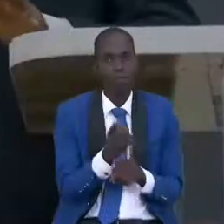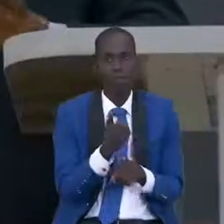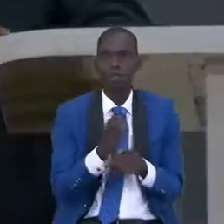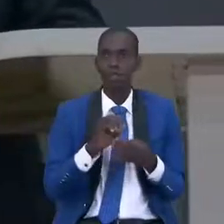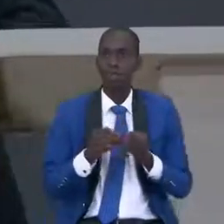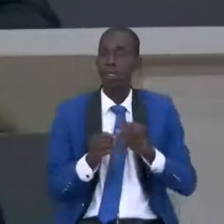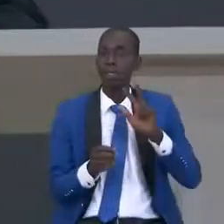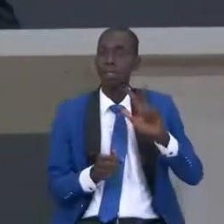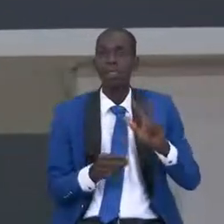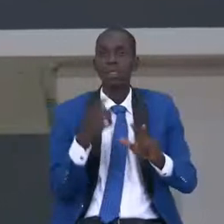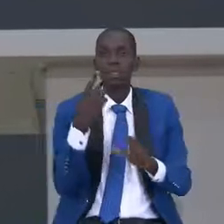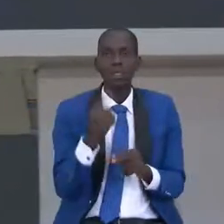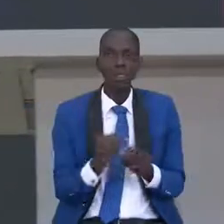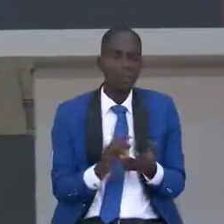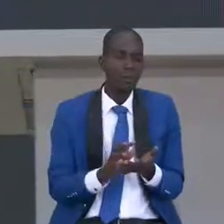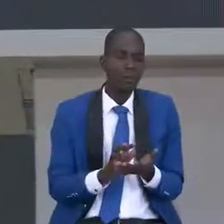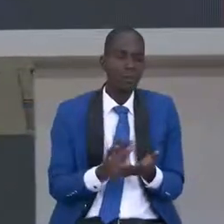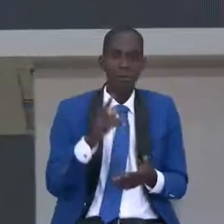point,